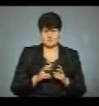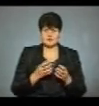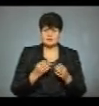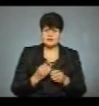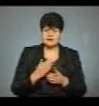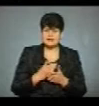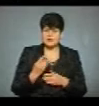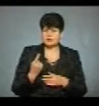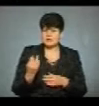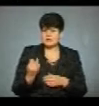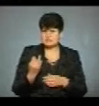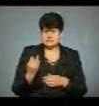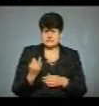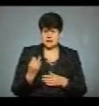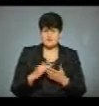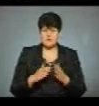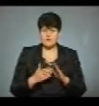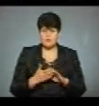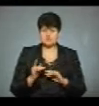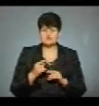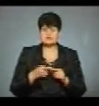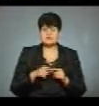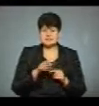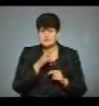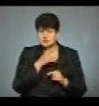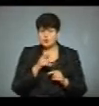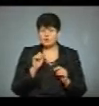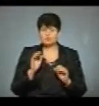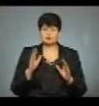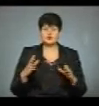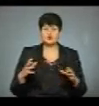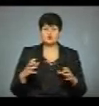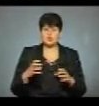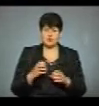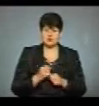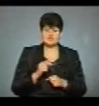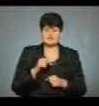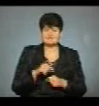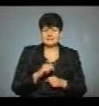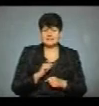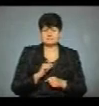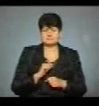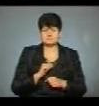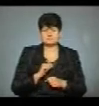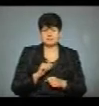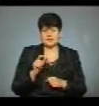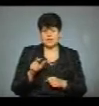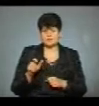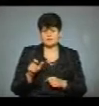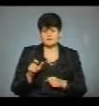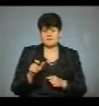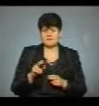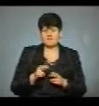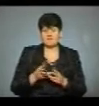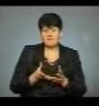одна цікава умова, що цей строк може бути скорочений, він, так би мовити, на людській мові